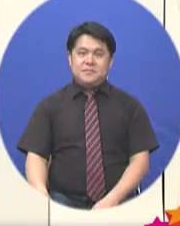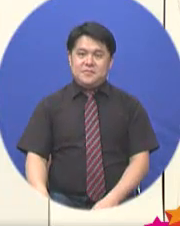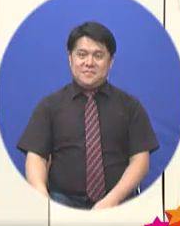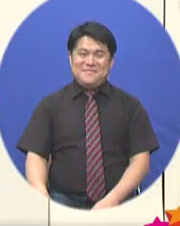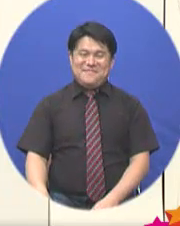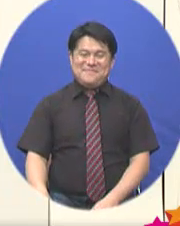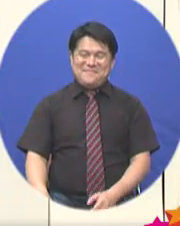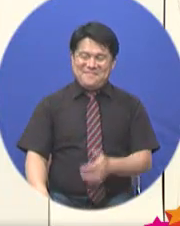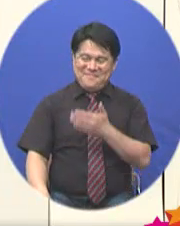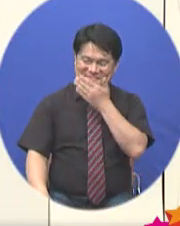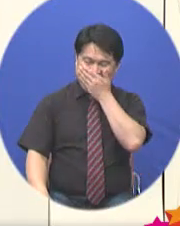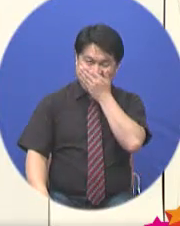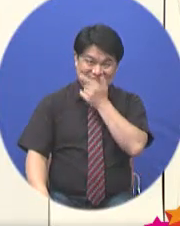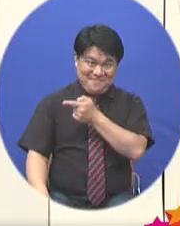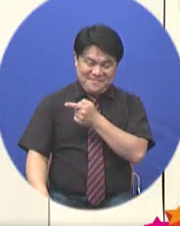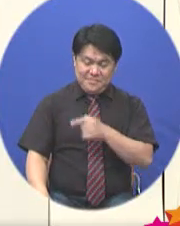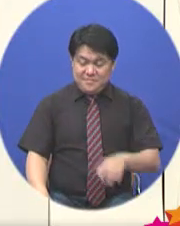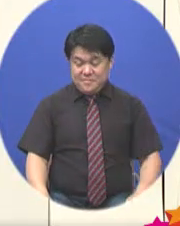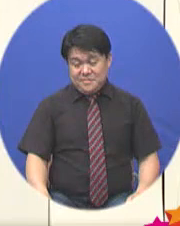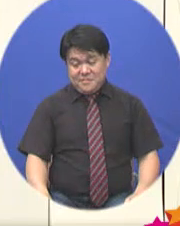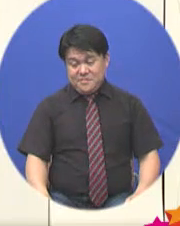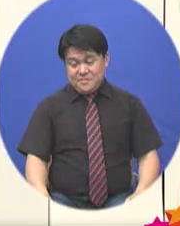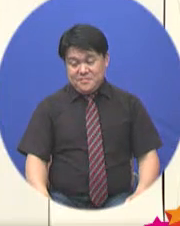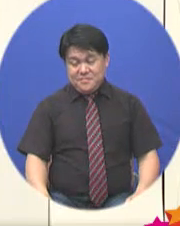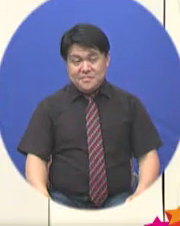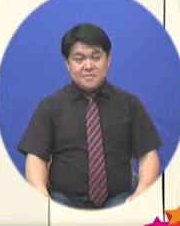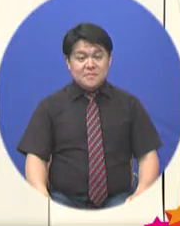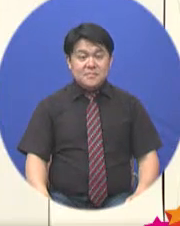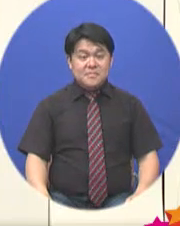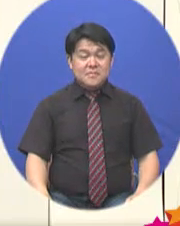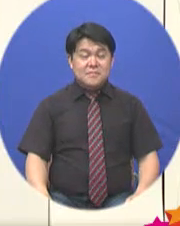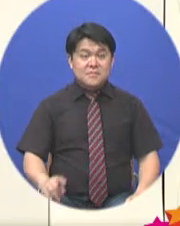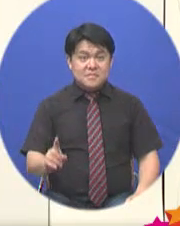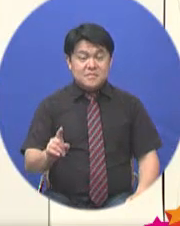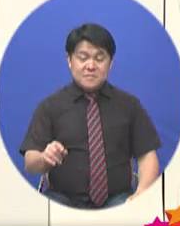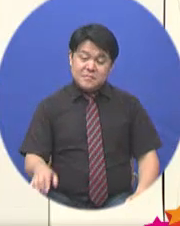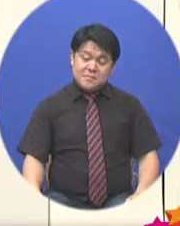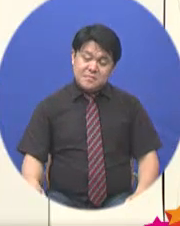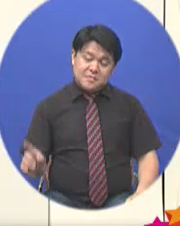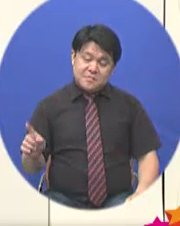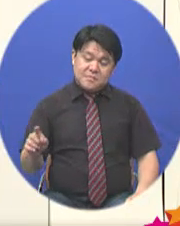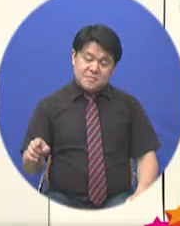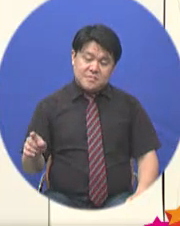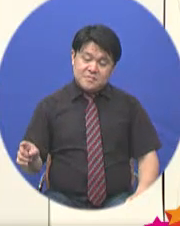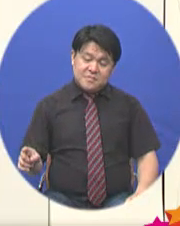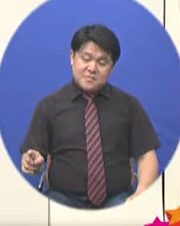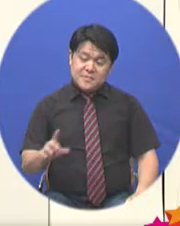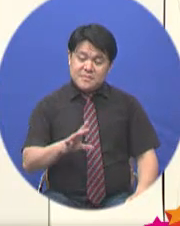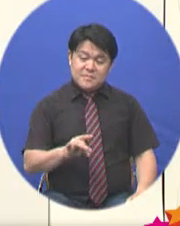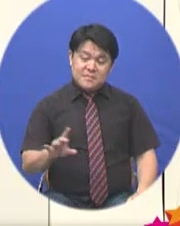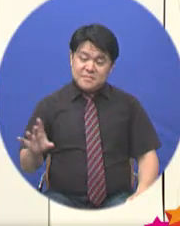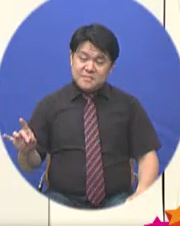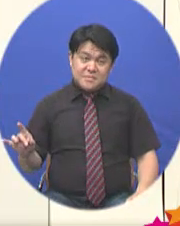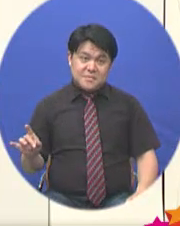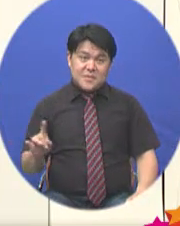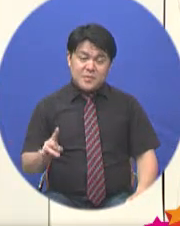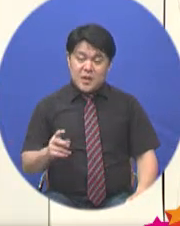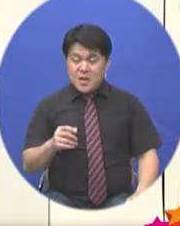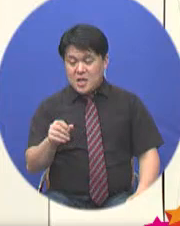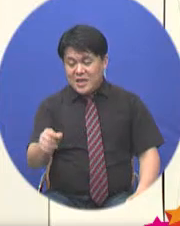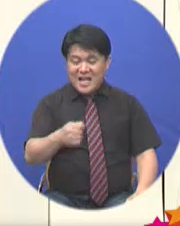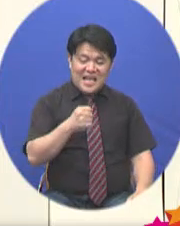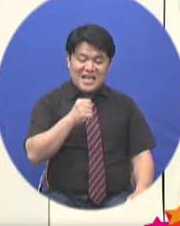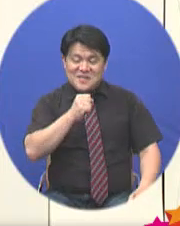하나 사다 놔가지고. 네. 일 마치고 와가지고. 네. 짬짬이 시간 봐가지고 노래도 네.